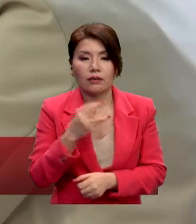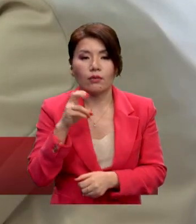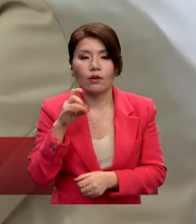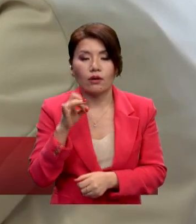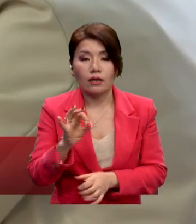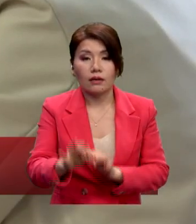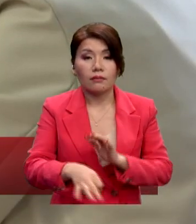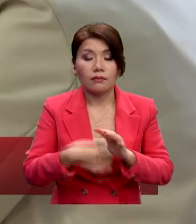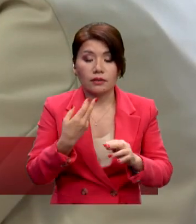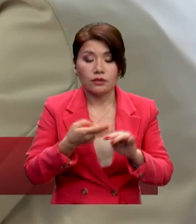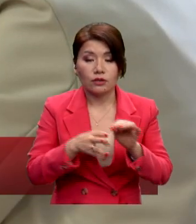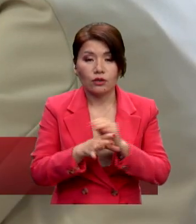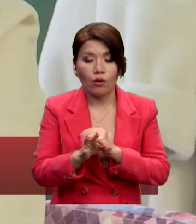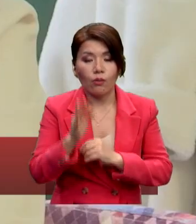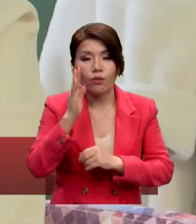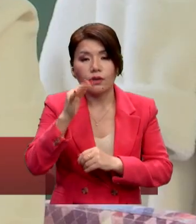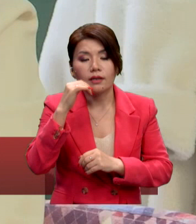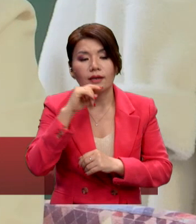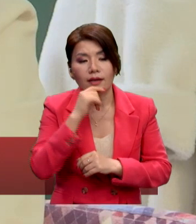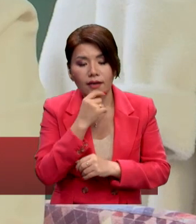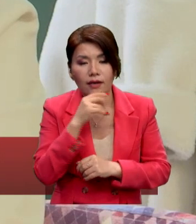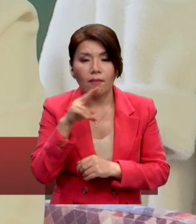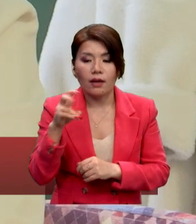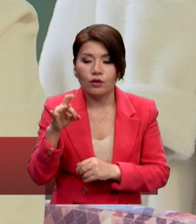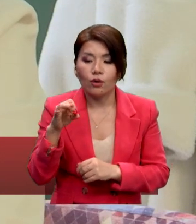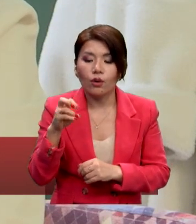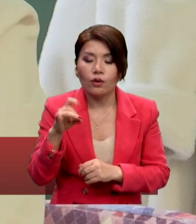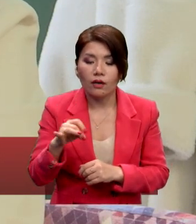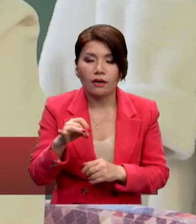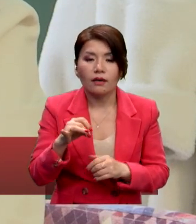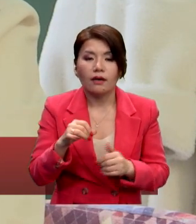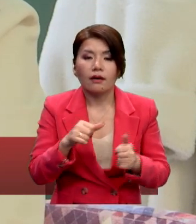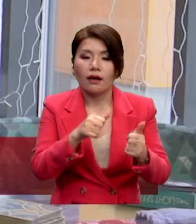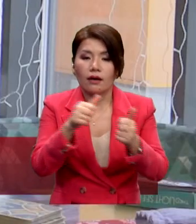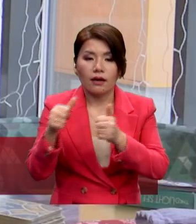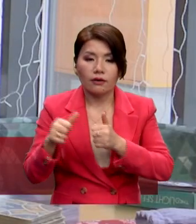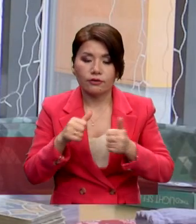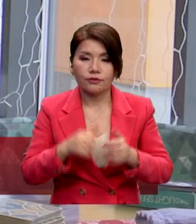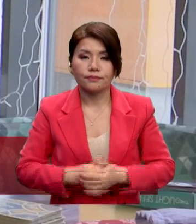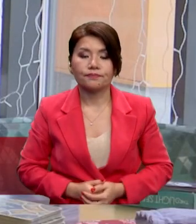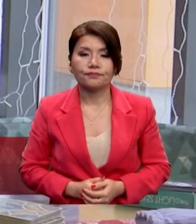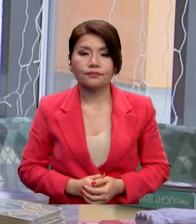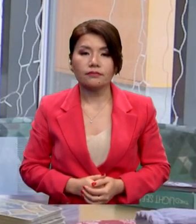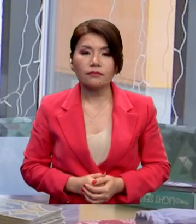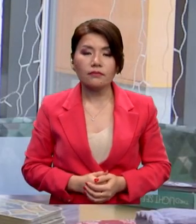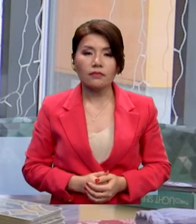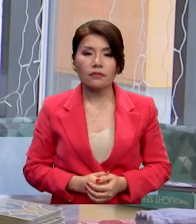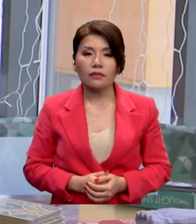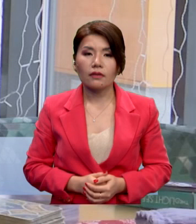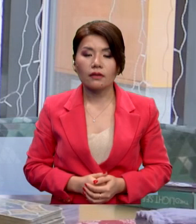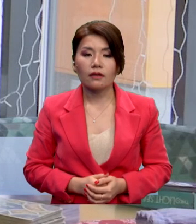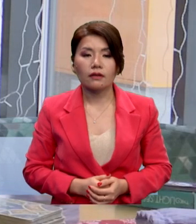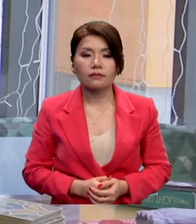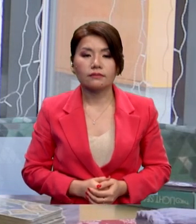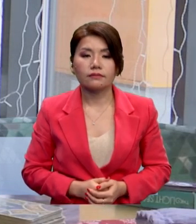Их прогноз, конечно, в отличие от предвещаний экономистов и политологов, весьма позитивный. Везде карта выходит глобуса и мира.